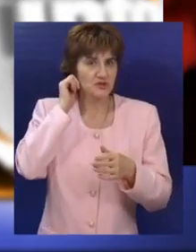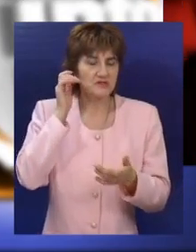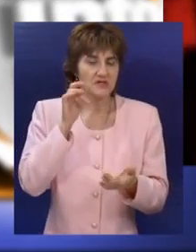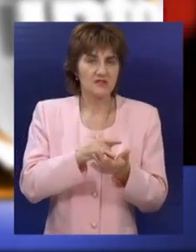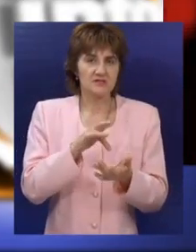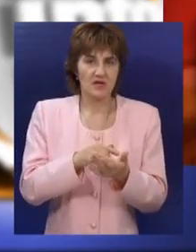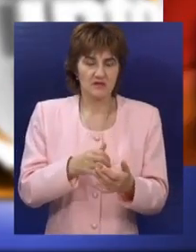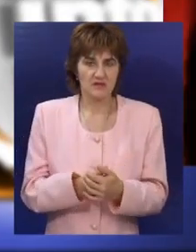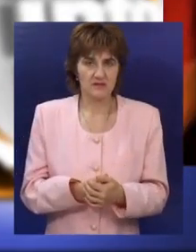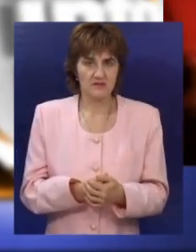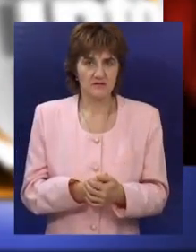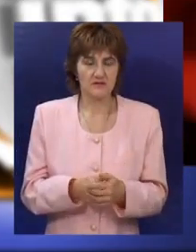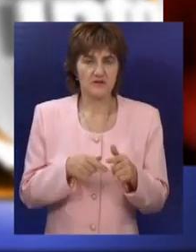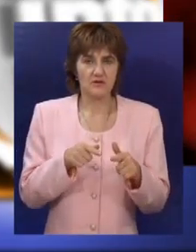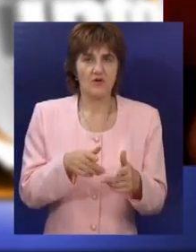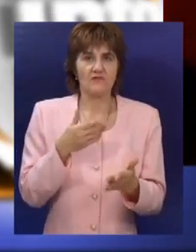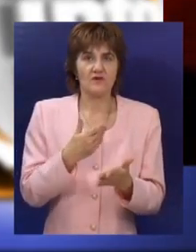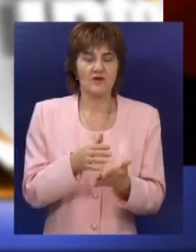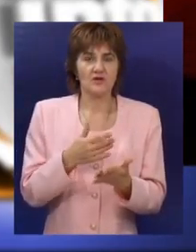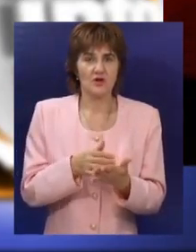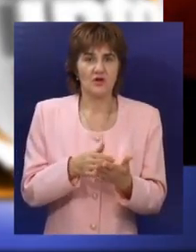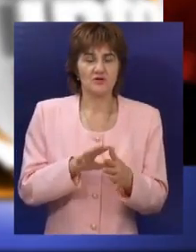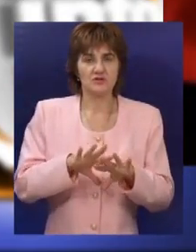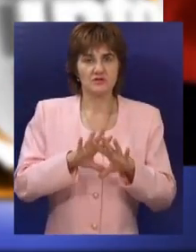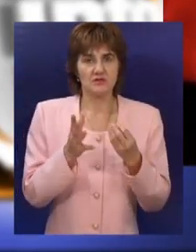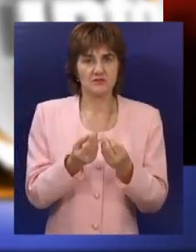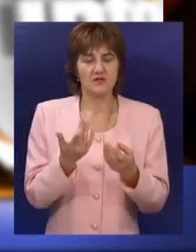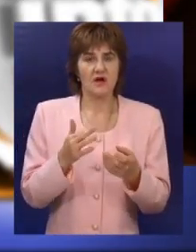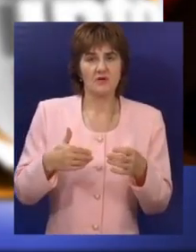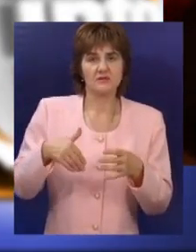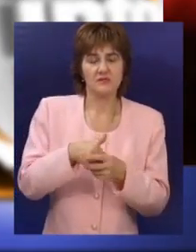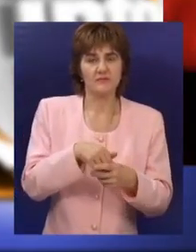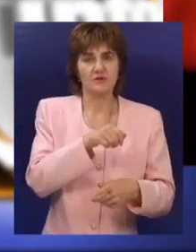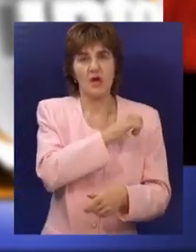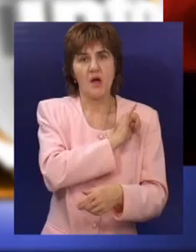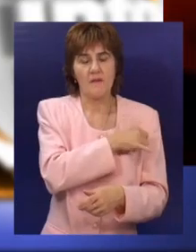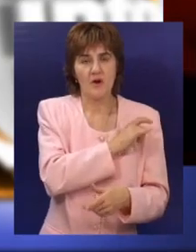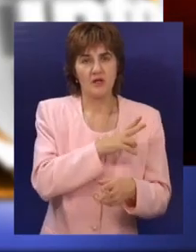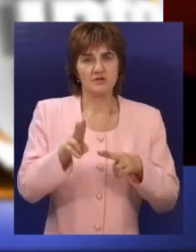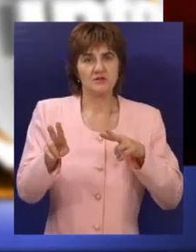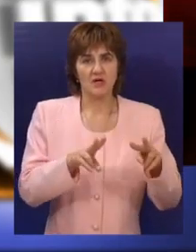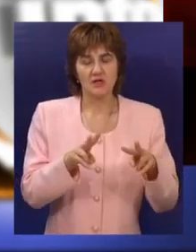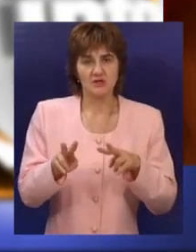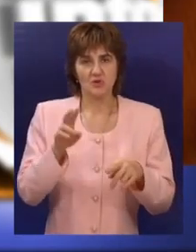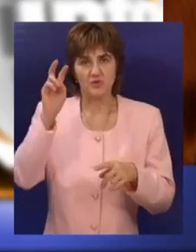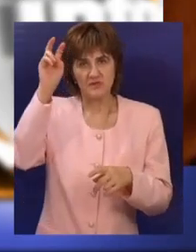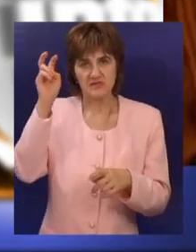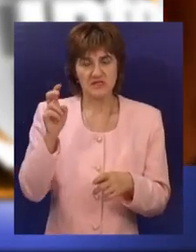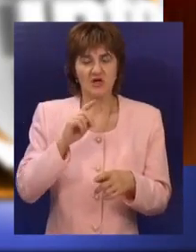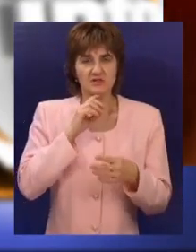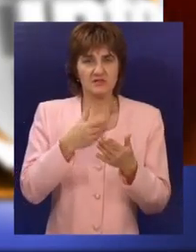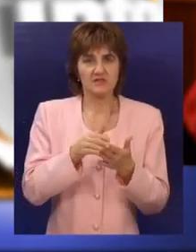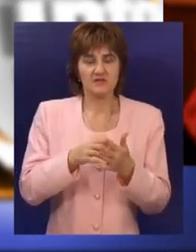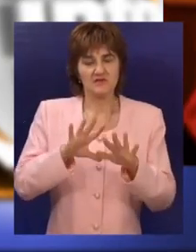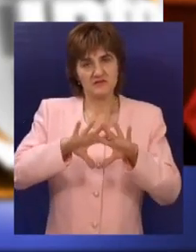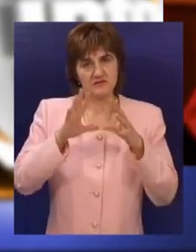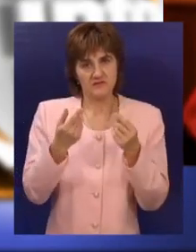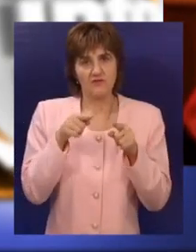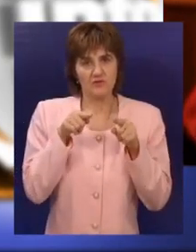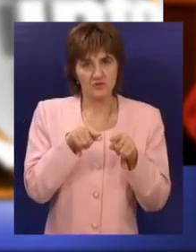Autonomnog ženskog centra. U minimalne troškove uključeni su izdaci zaposlenih u policiji, pravosuđu, sistemu socijalne i